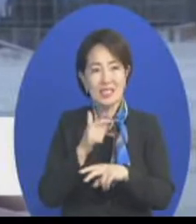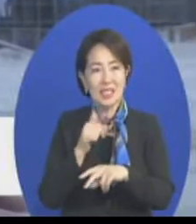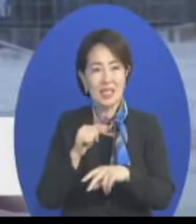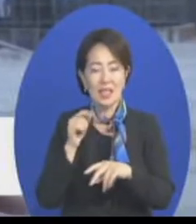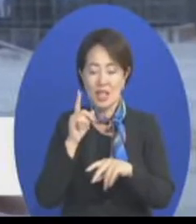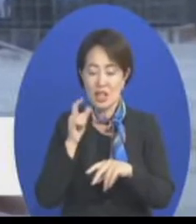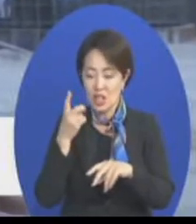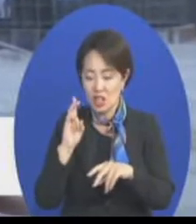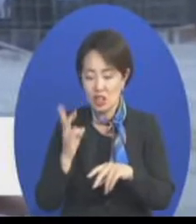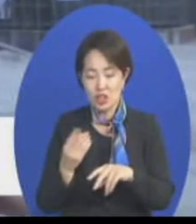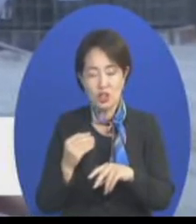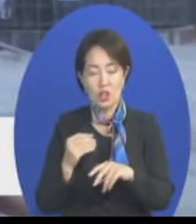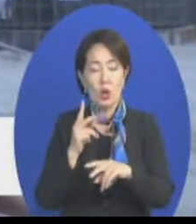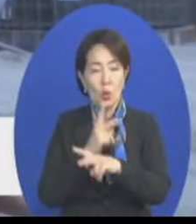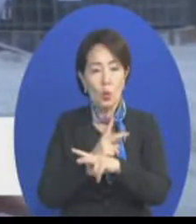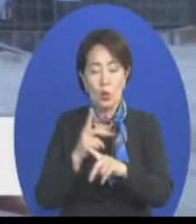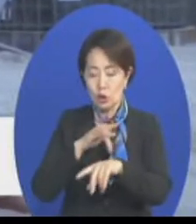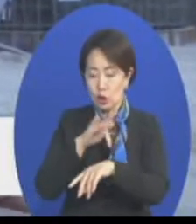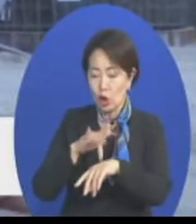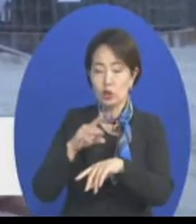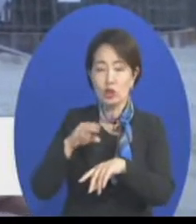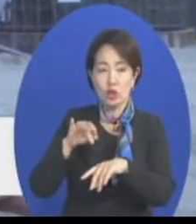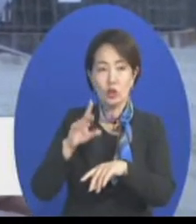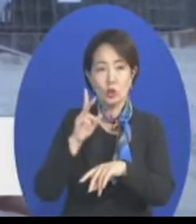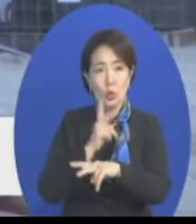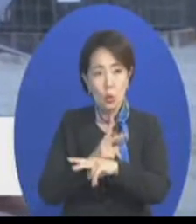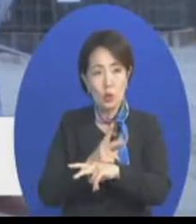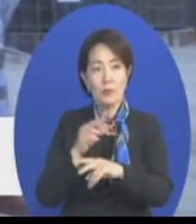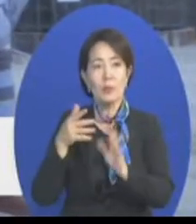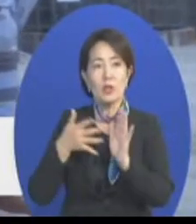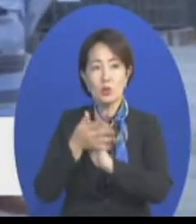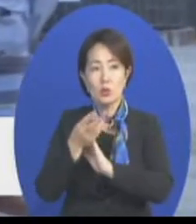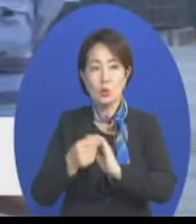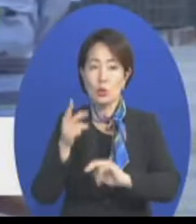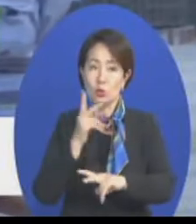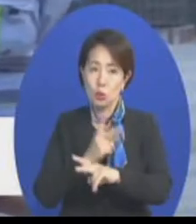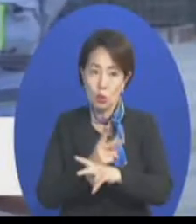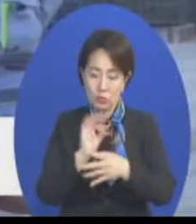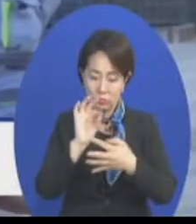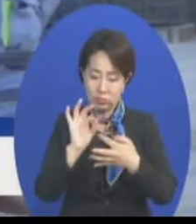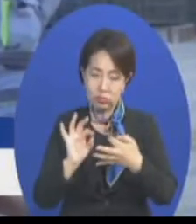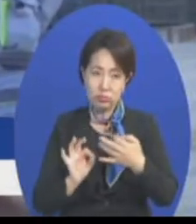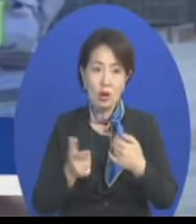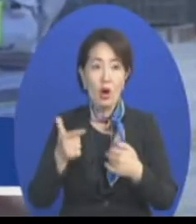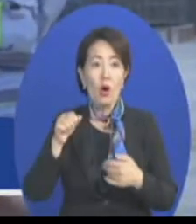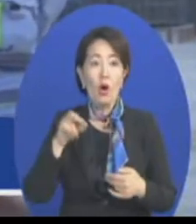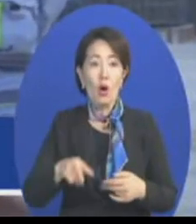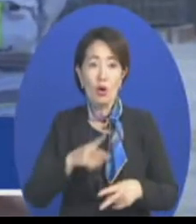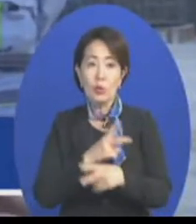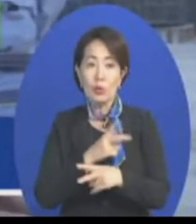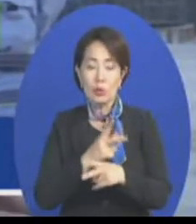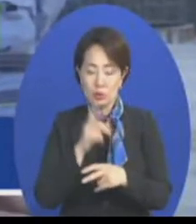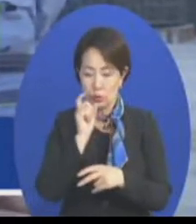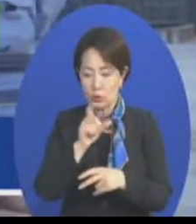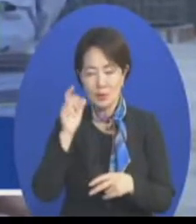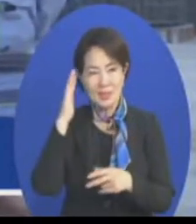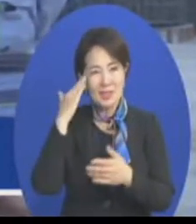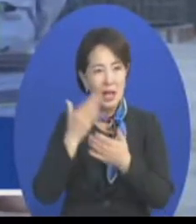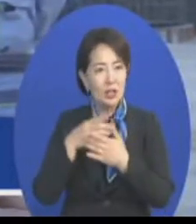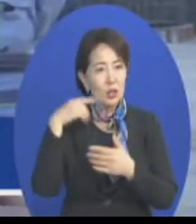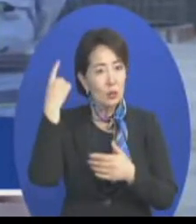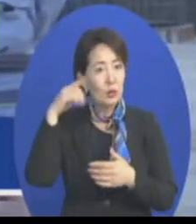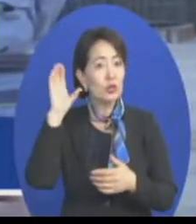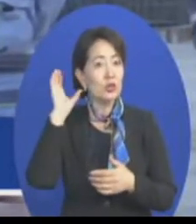нутаг дэвсгэрийн нэгжийн хууль, гол тосгоны эрх зүйн байдлын тухай хууль, төсвийн хууль зэрэг гол хуулиудаар ард түмнийхээ санал бодлыг